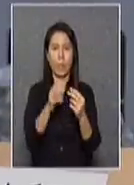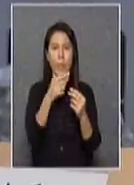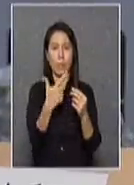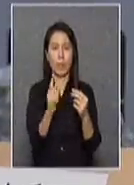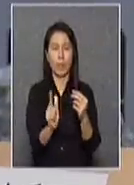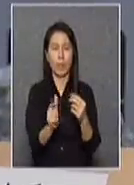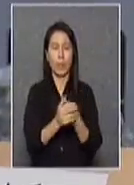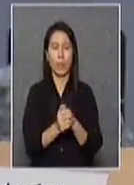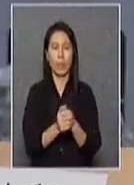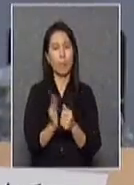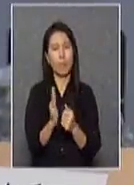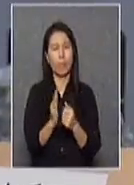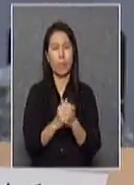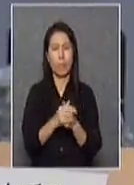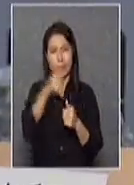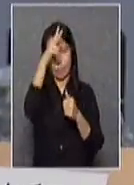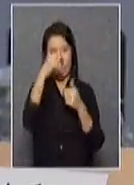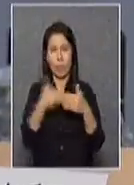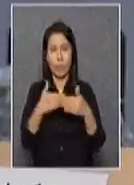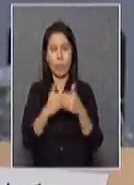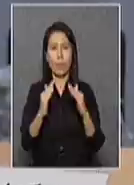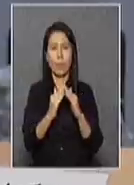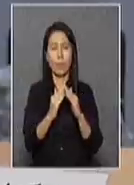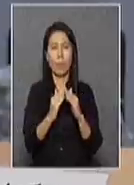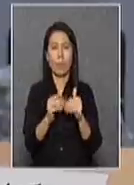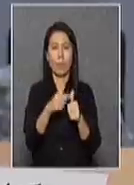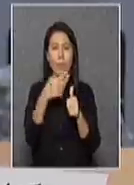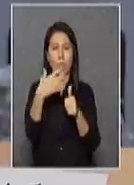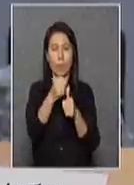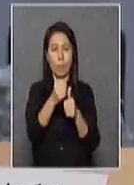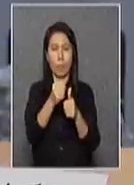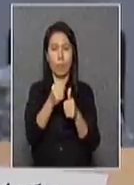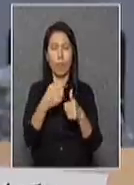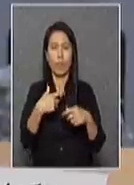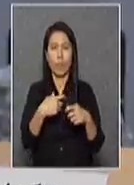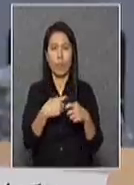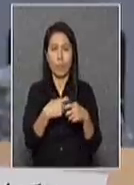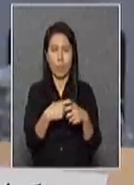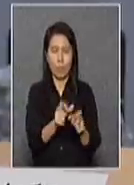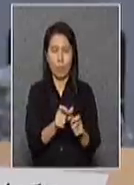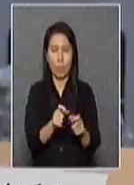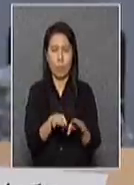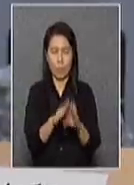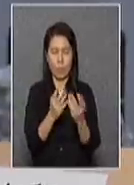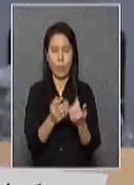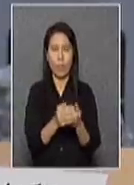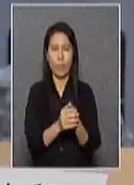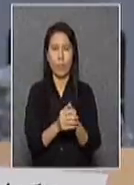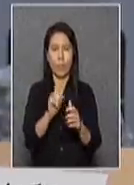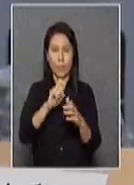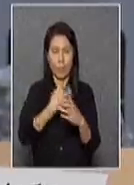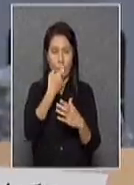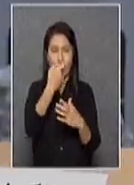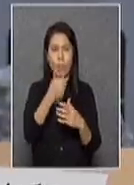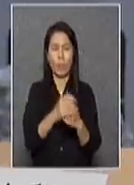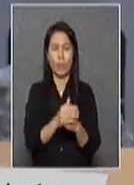大約相當於運輸及房屋局局長薪金起點嘅九個月嘅